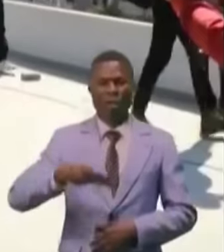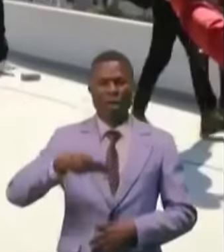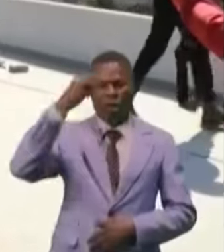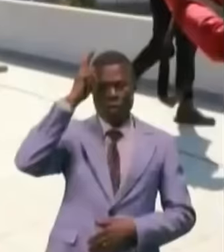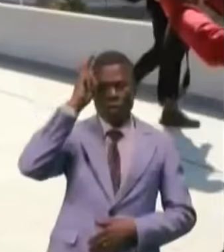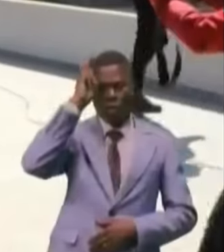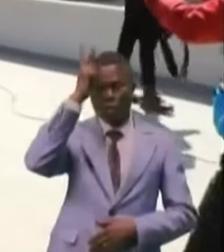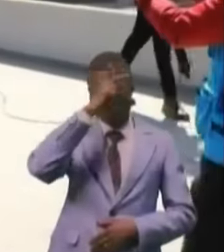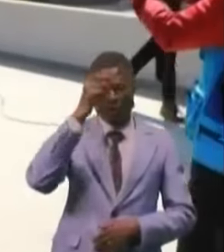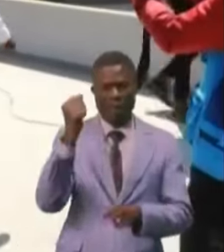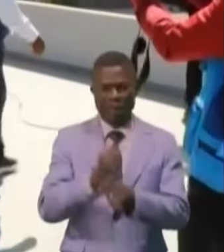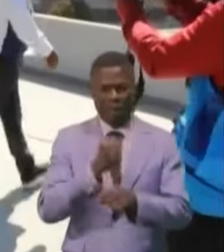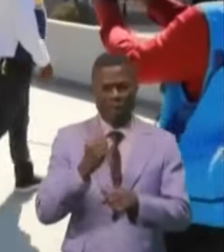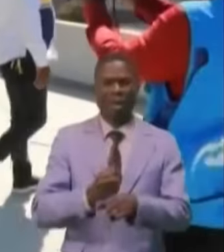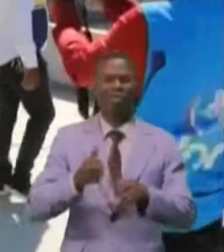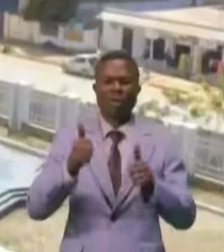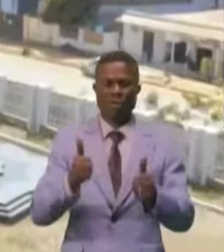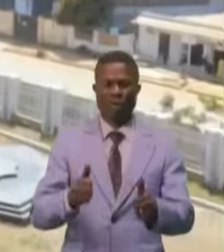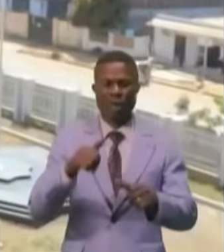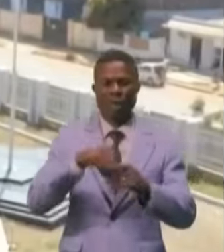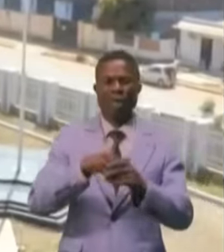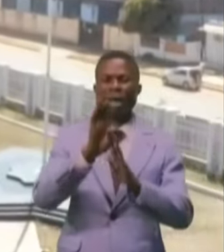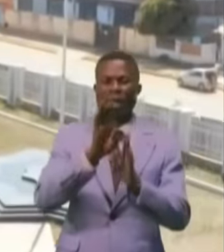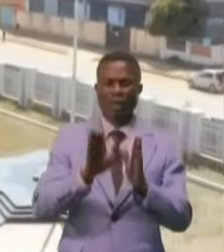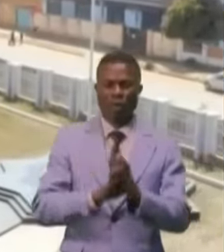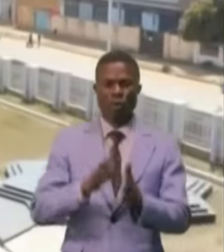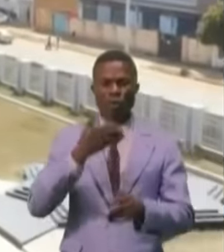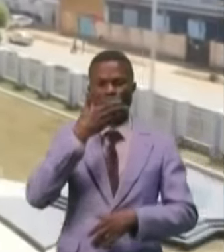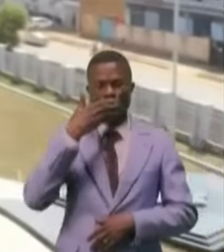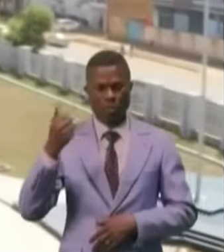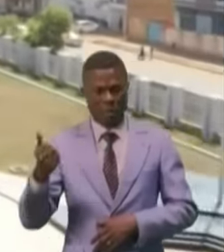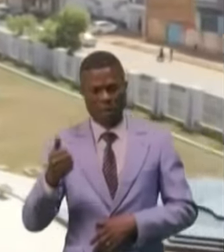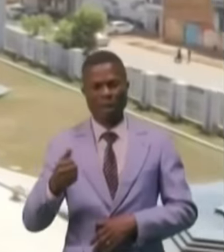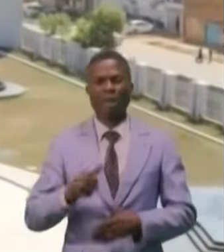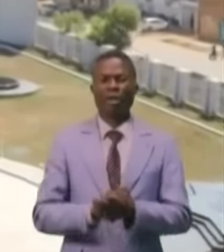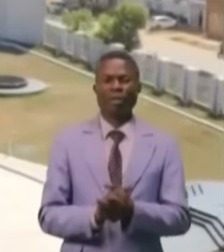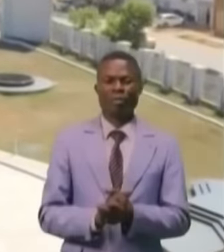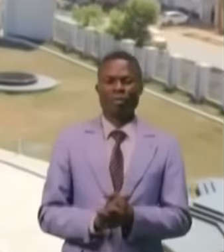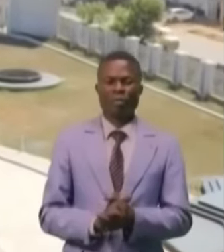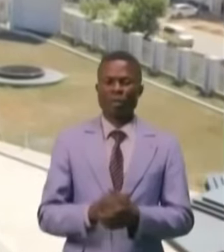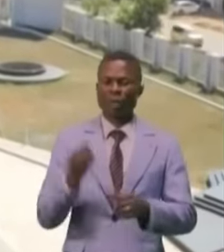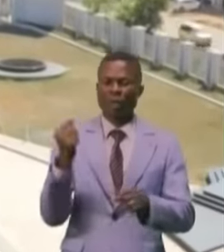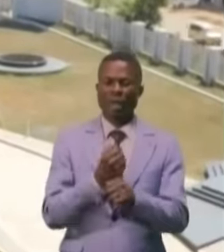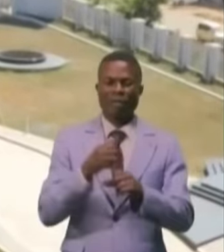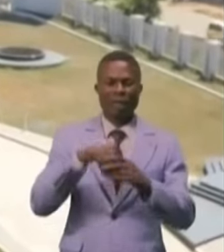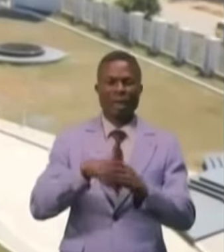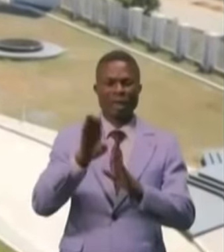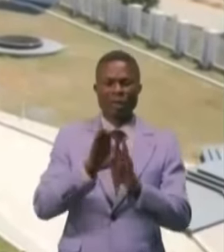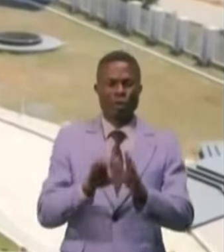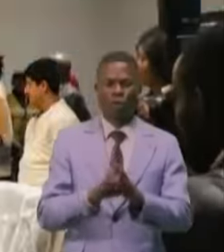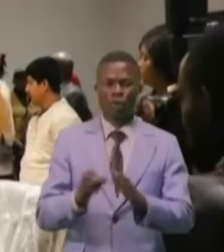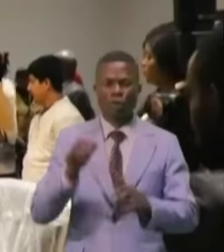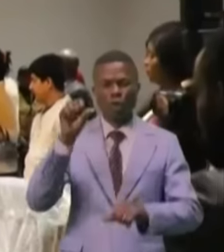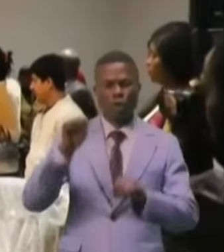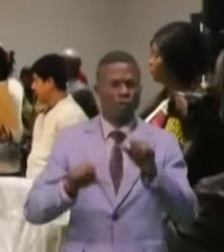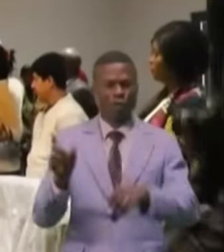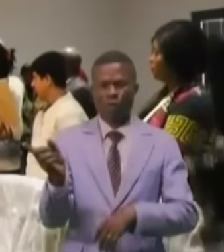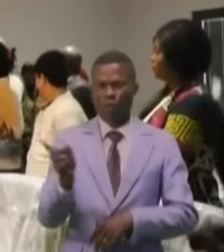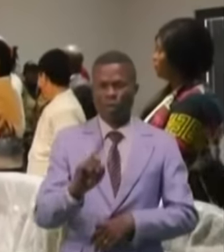ces meubles pour pouvoir disposer d'un lieu de travail à la dimension d'une